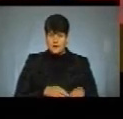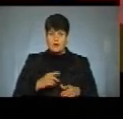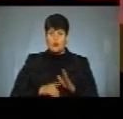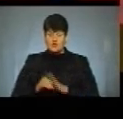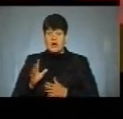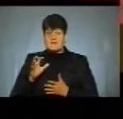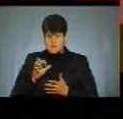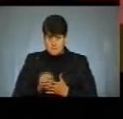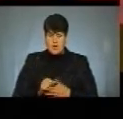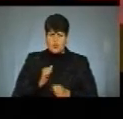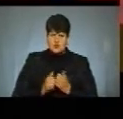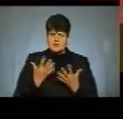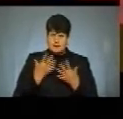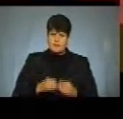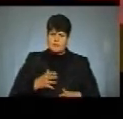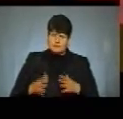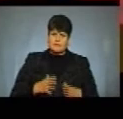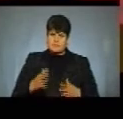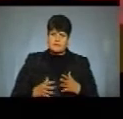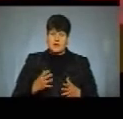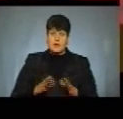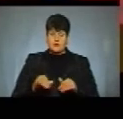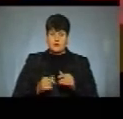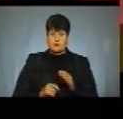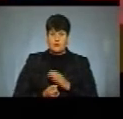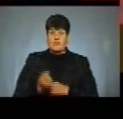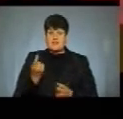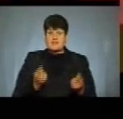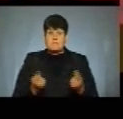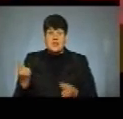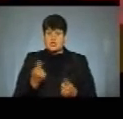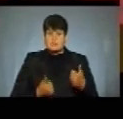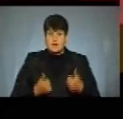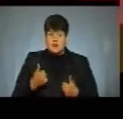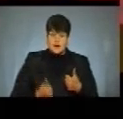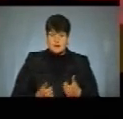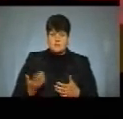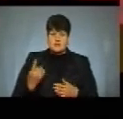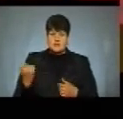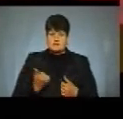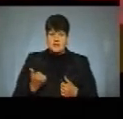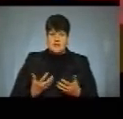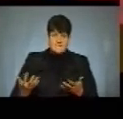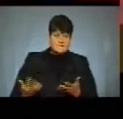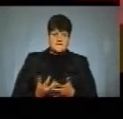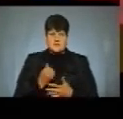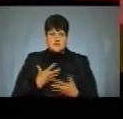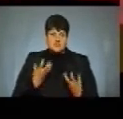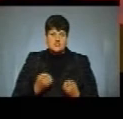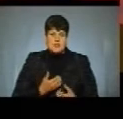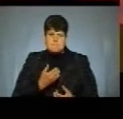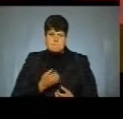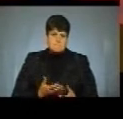займатися, кожен день тренувався. Потім з'явились перші змагання. Відбув я перші змагання я своє виграв, мені ще більше